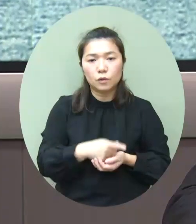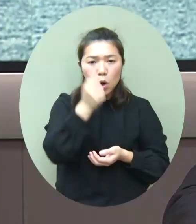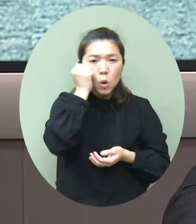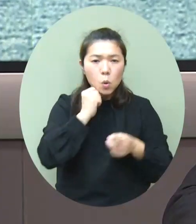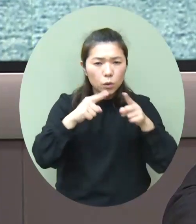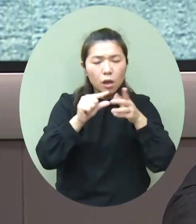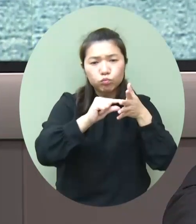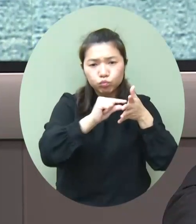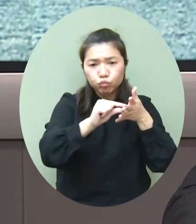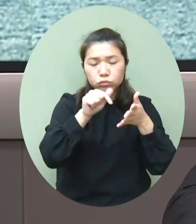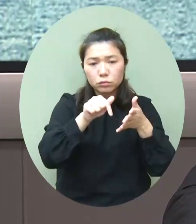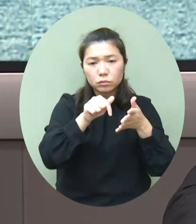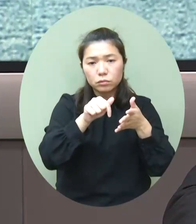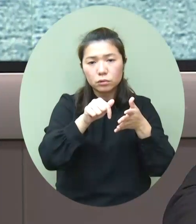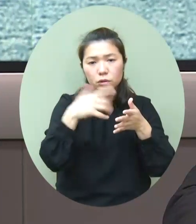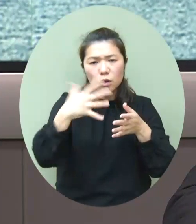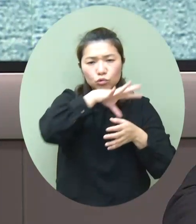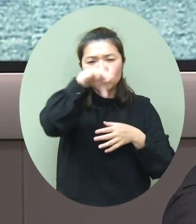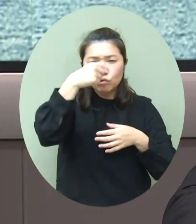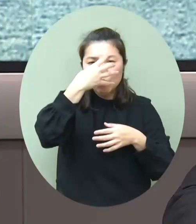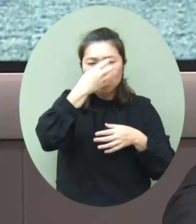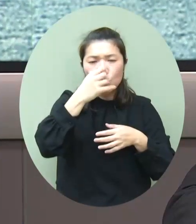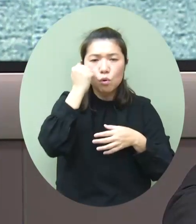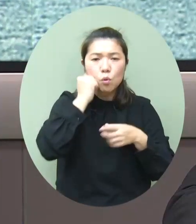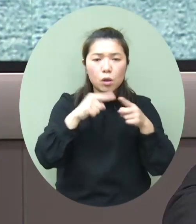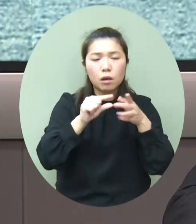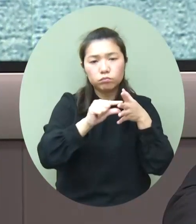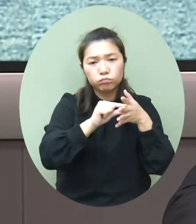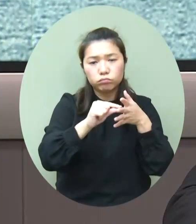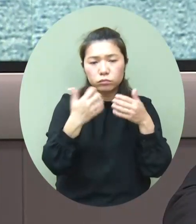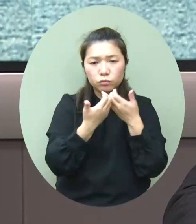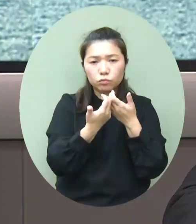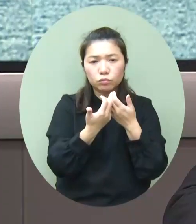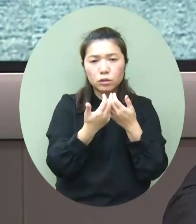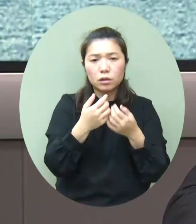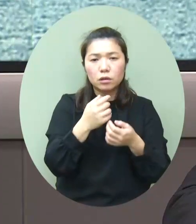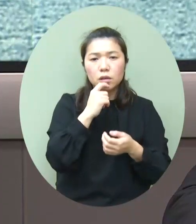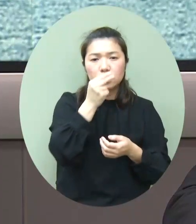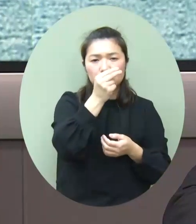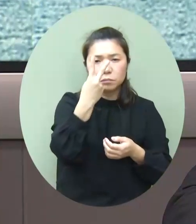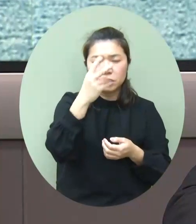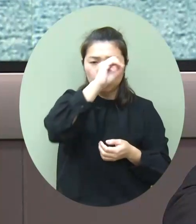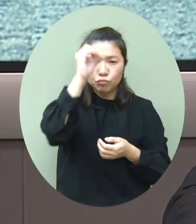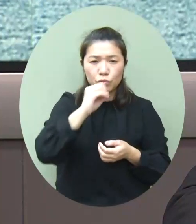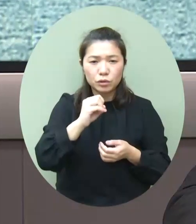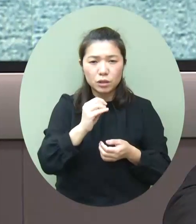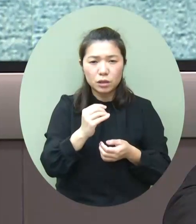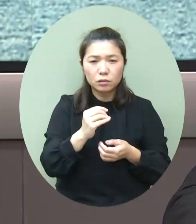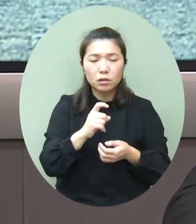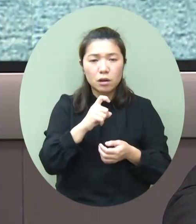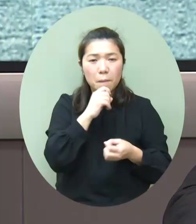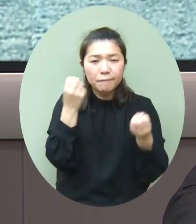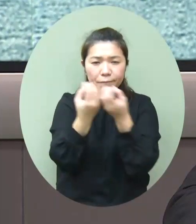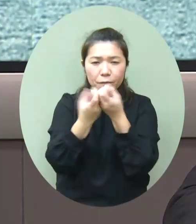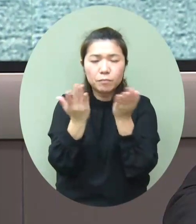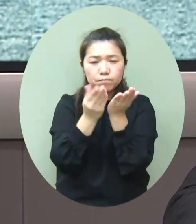有爆发。在老人院方面，全港的老人院大概有72%